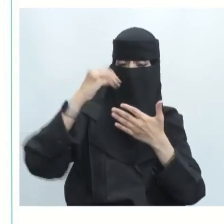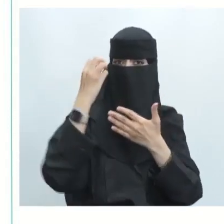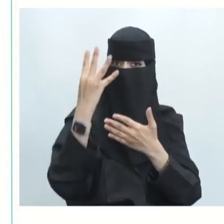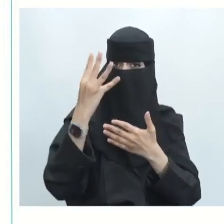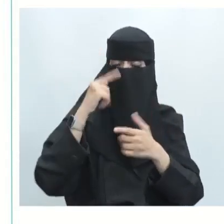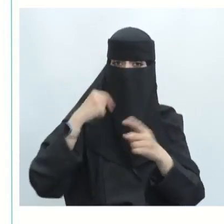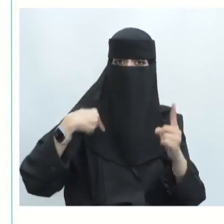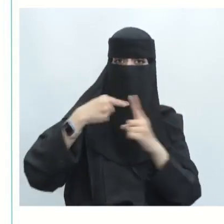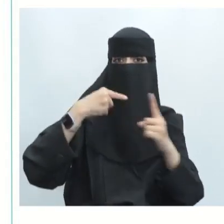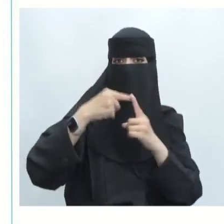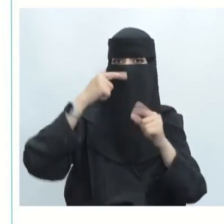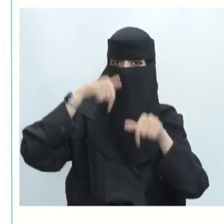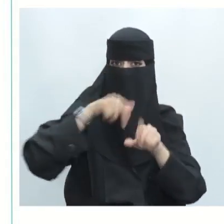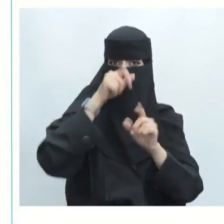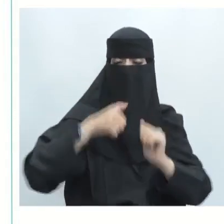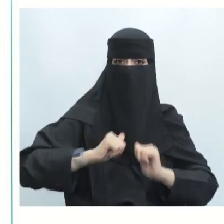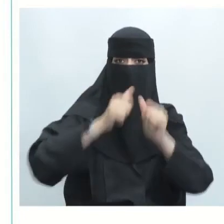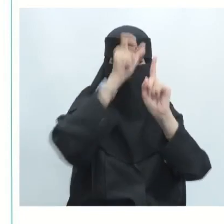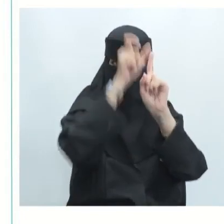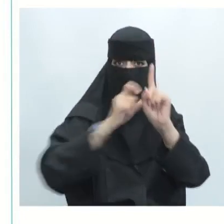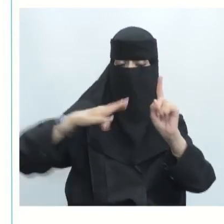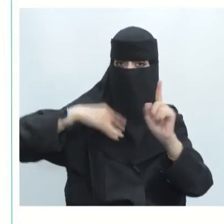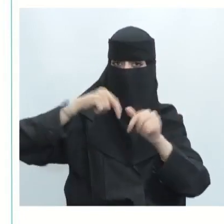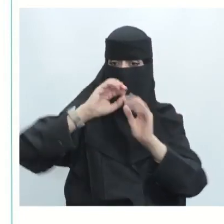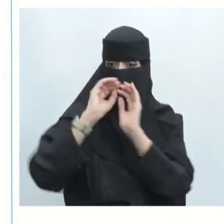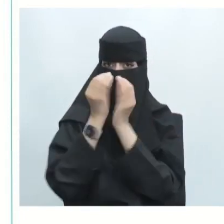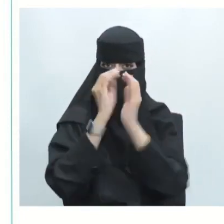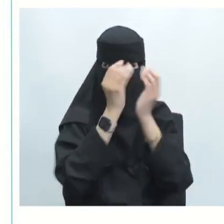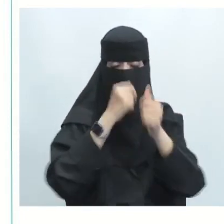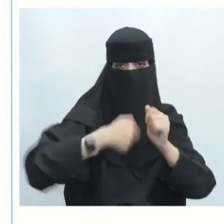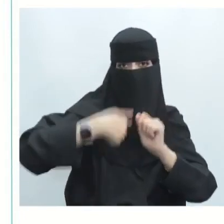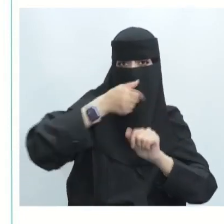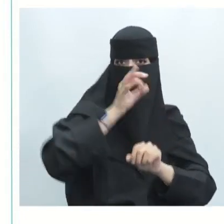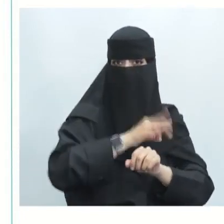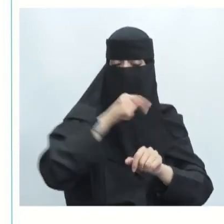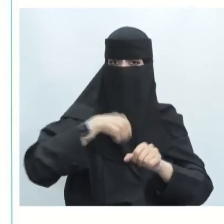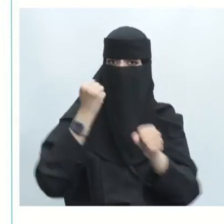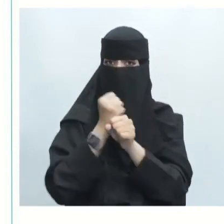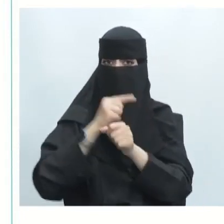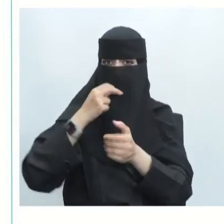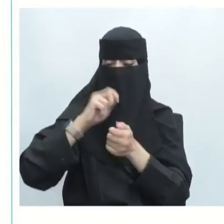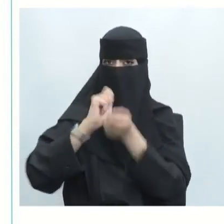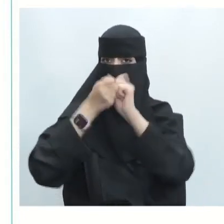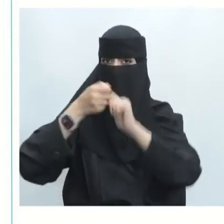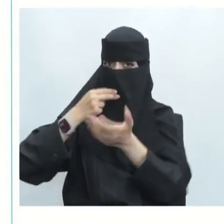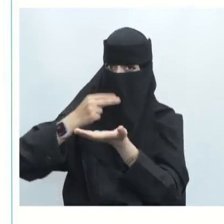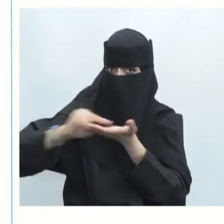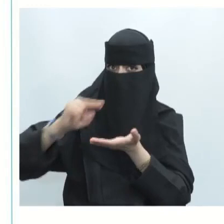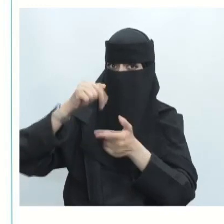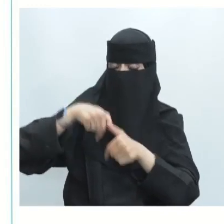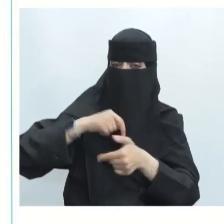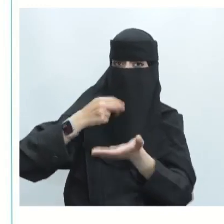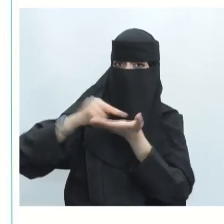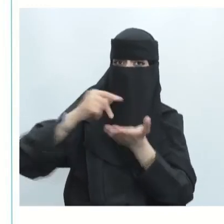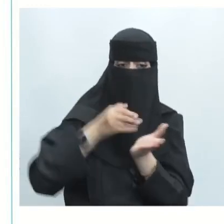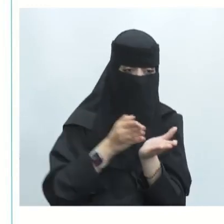الاهداف يقوم المديرون ببلوه نتائج الاعمال لتحقيق الرساله اذا رساله ستحول الى او هي رساله